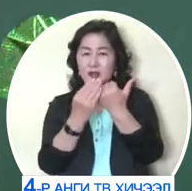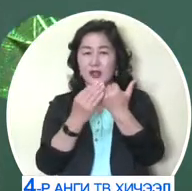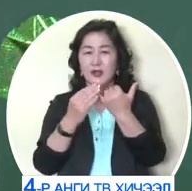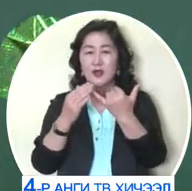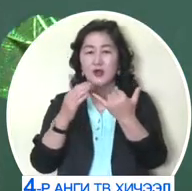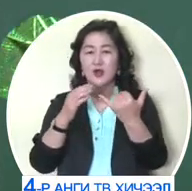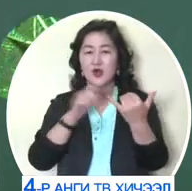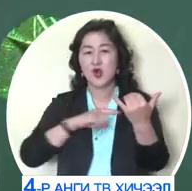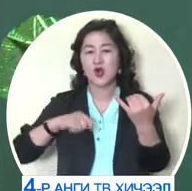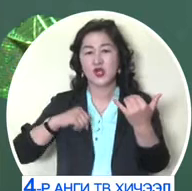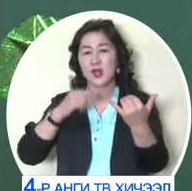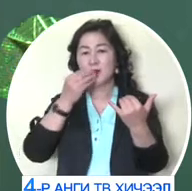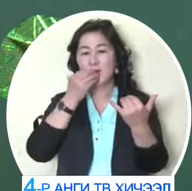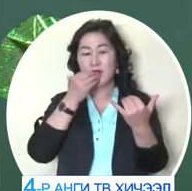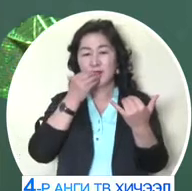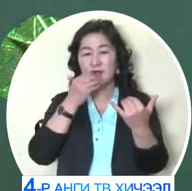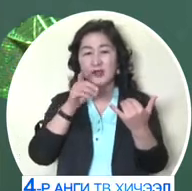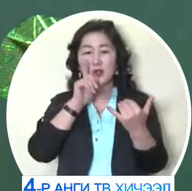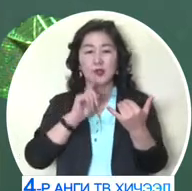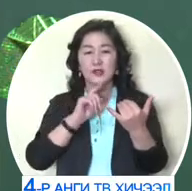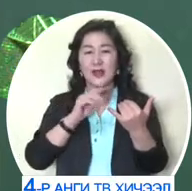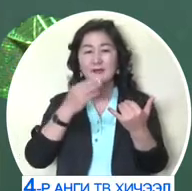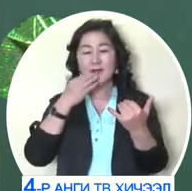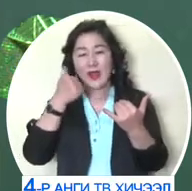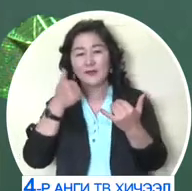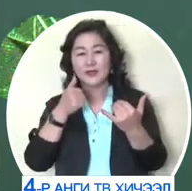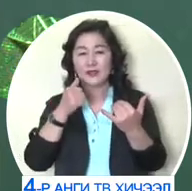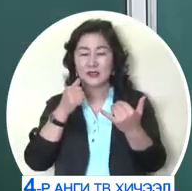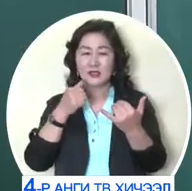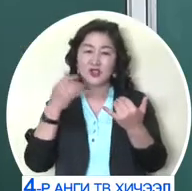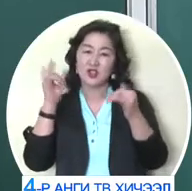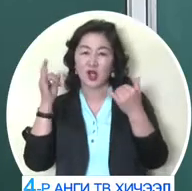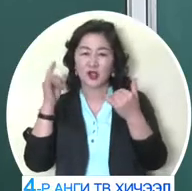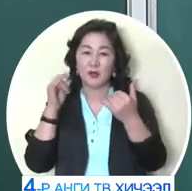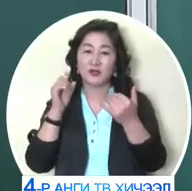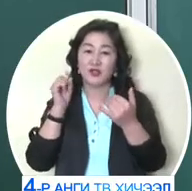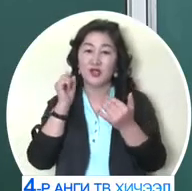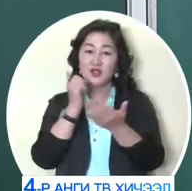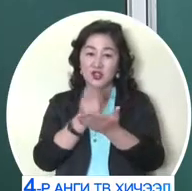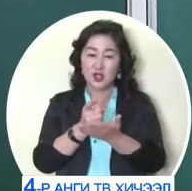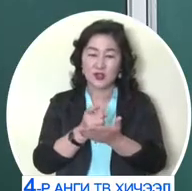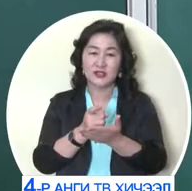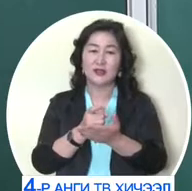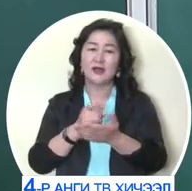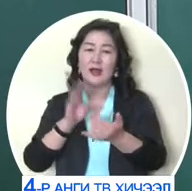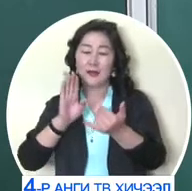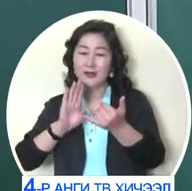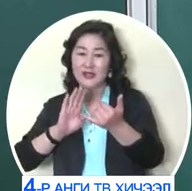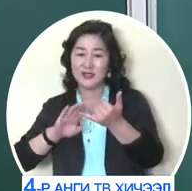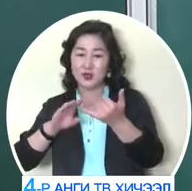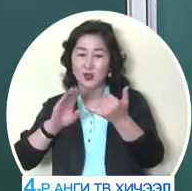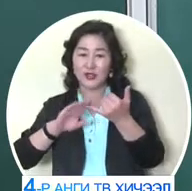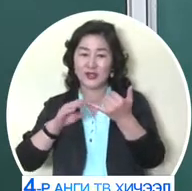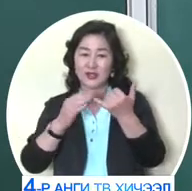амттан мөн дэлхийн хамгийн зугаатай тоглоом зэрэгт зориулсан шүү дээ. Харин хамгийн сүүлийн дэлбээг уйтгарлан сууж